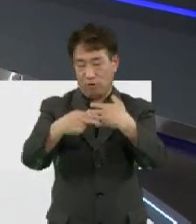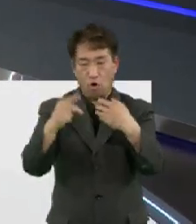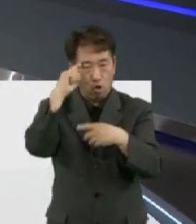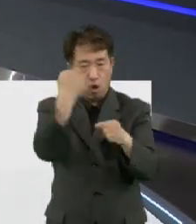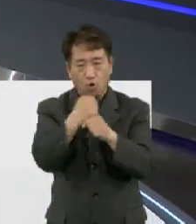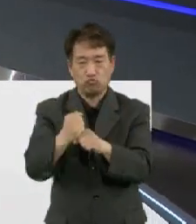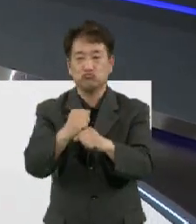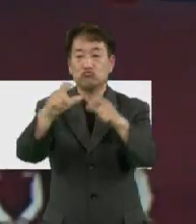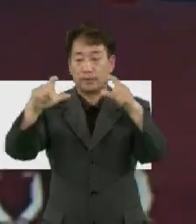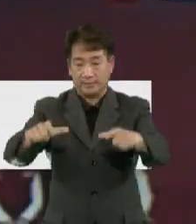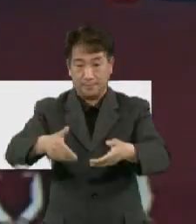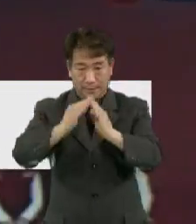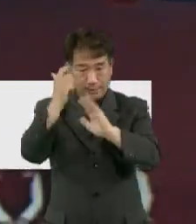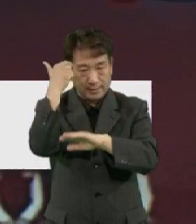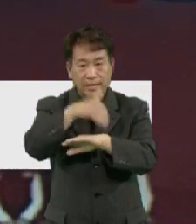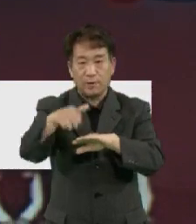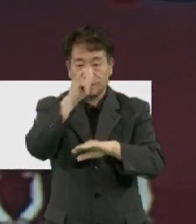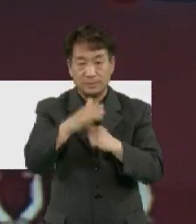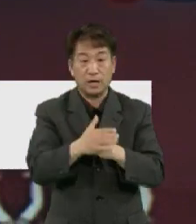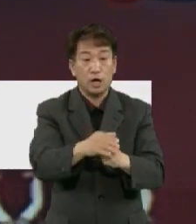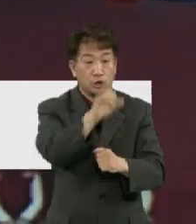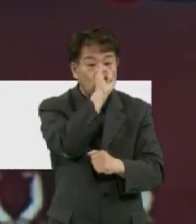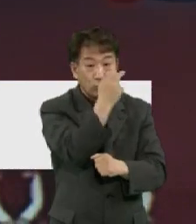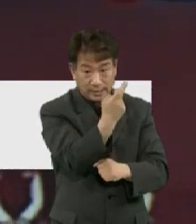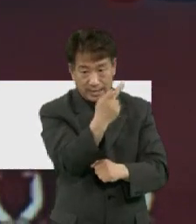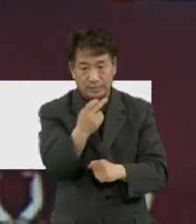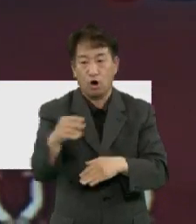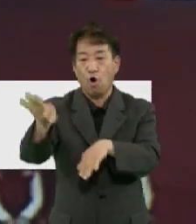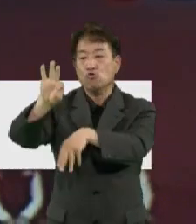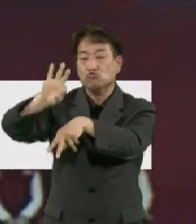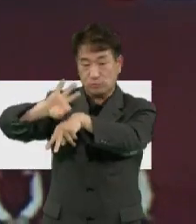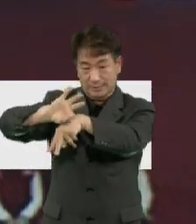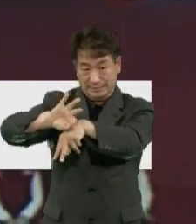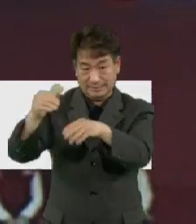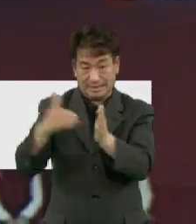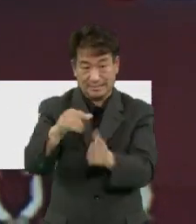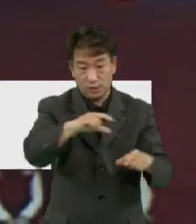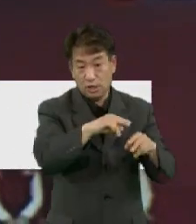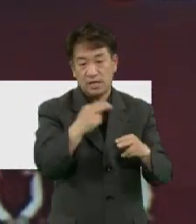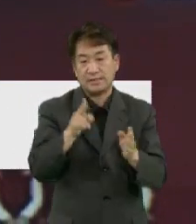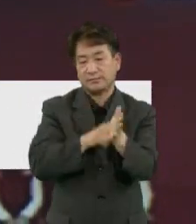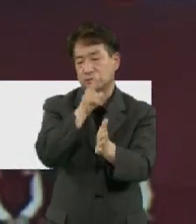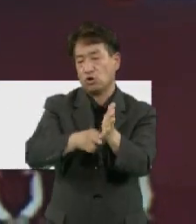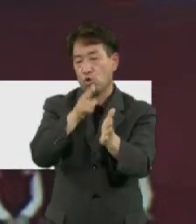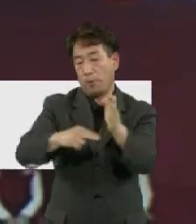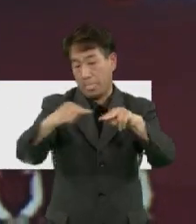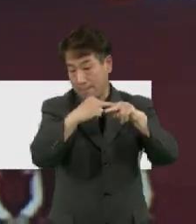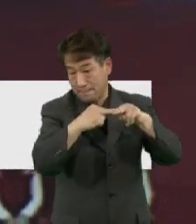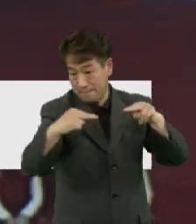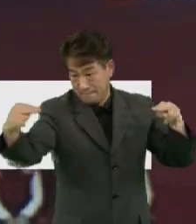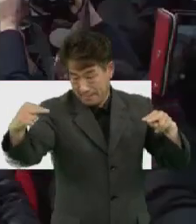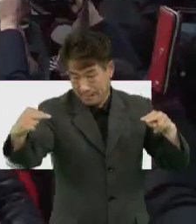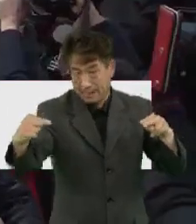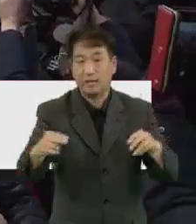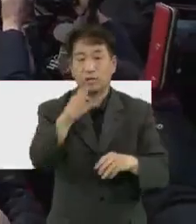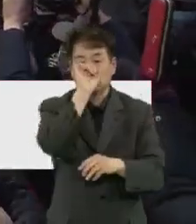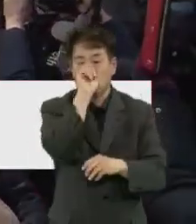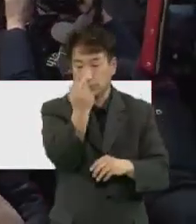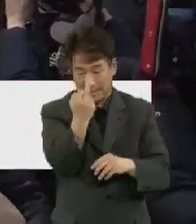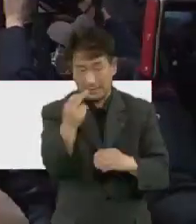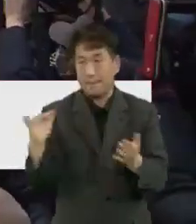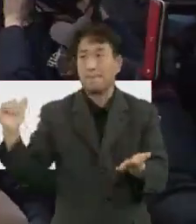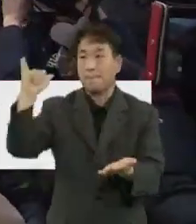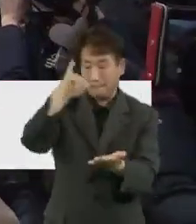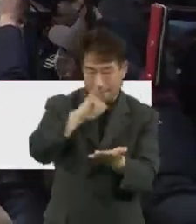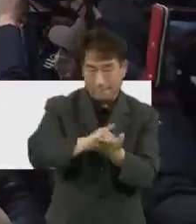바 있습니다. 또 서산에서 천안, 청주를 거쳐 울진까지 중부권 동서횡단철도 건설과 서산미남